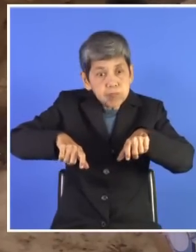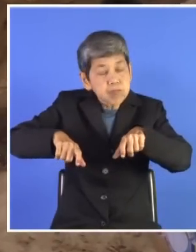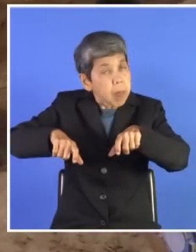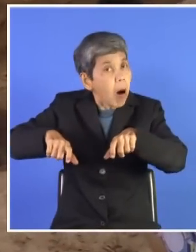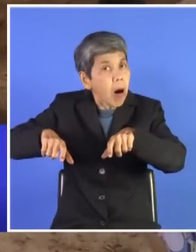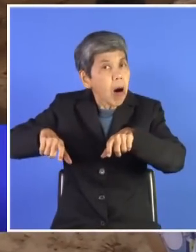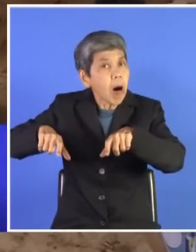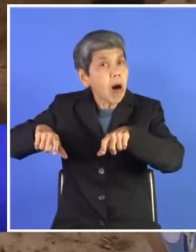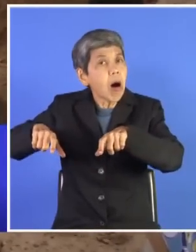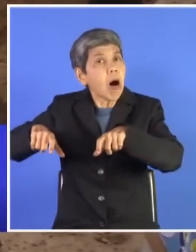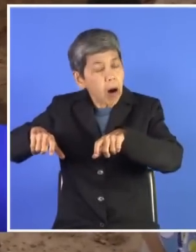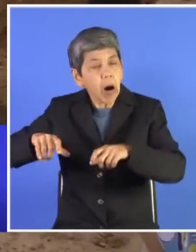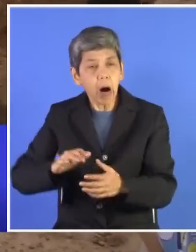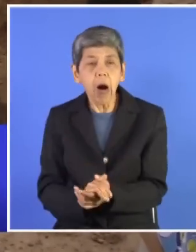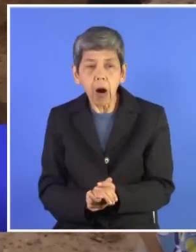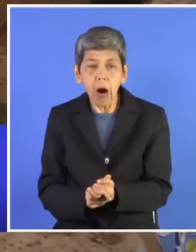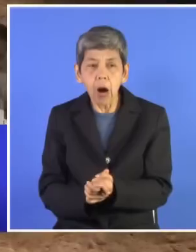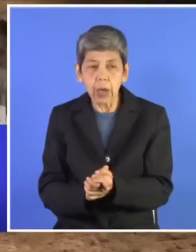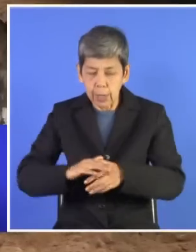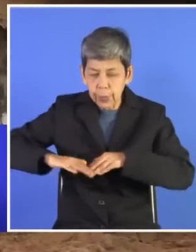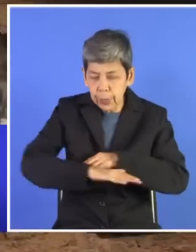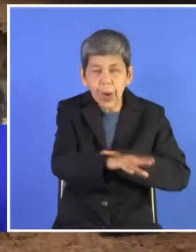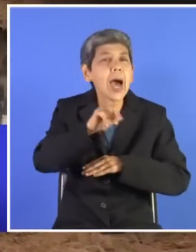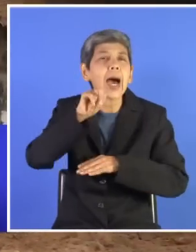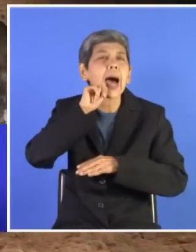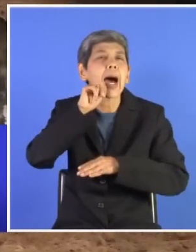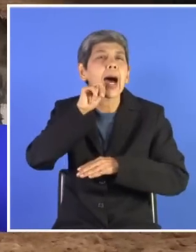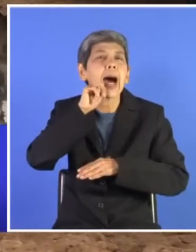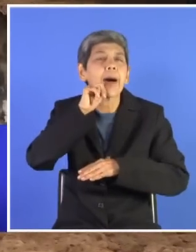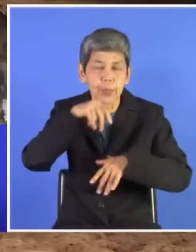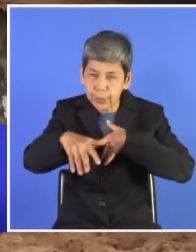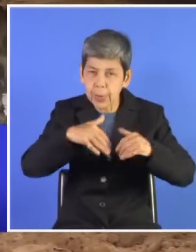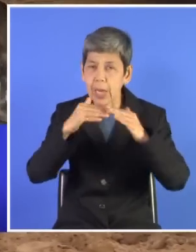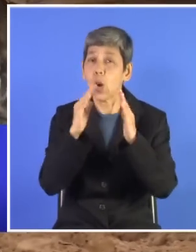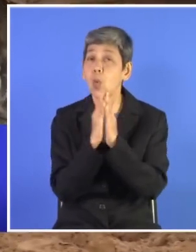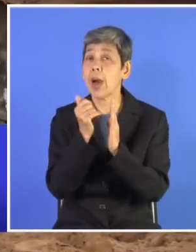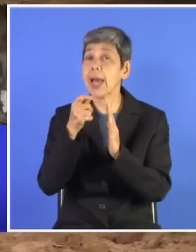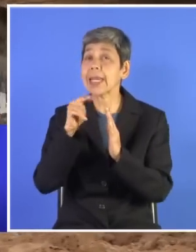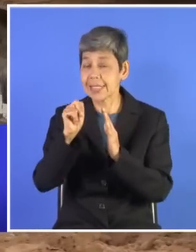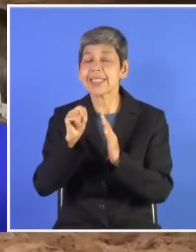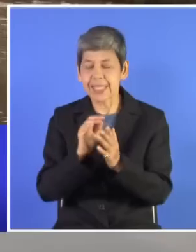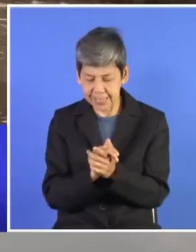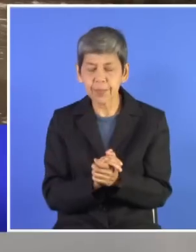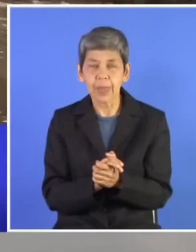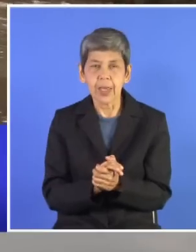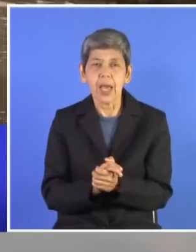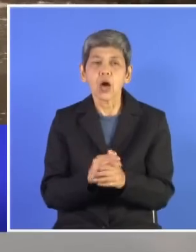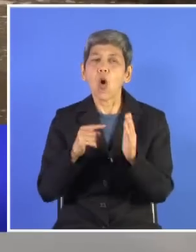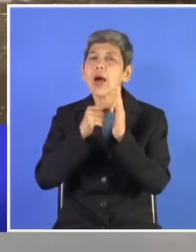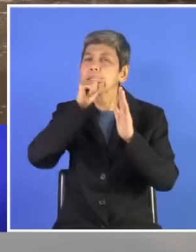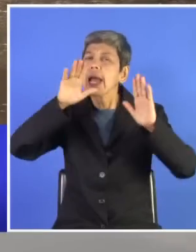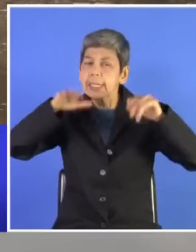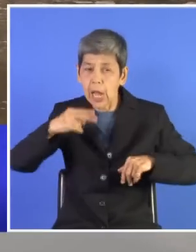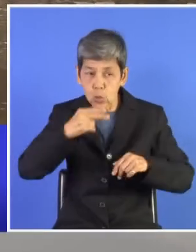างนี้นี่นะครับที่บริเวณริมตลิ่งแม่น้ำเจ้าพระยาพื้นที่ชุมชนวัดอินทรารามหรือวัดตลุกนะครับอยู่ที่สัพยาชัยนาทเนี่ยนะ